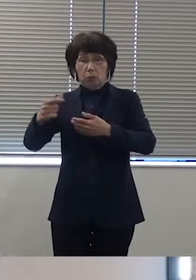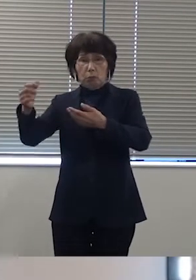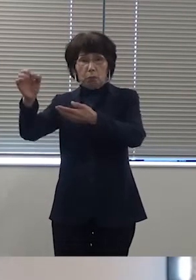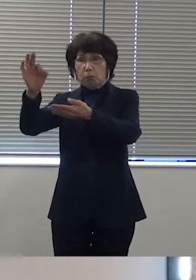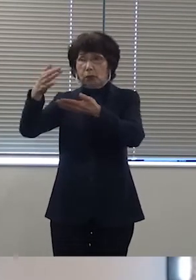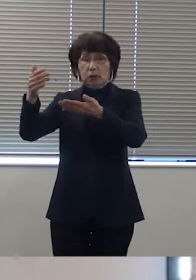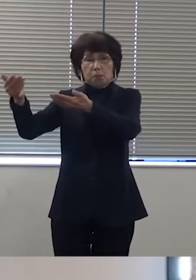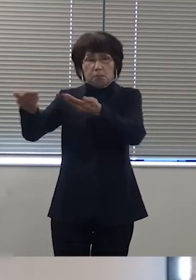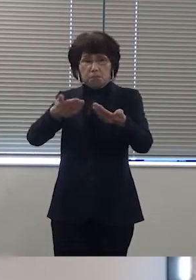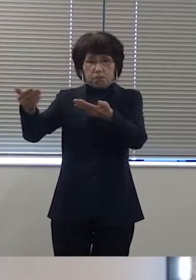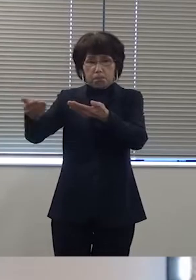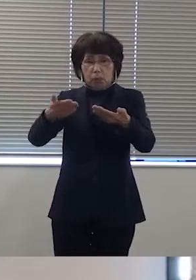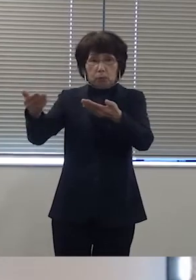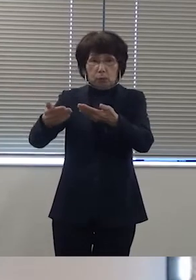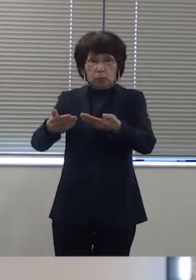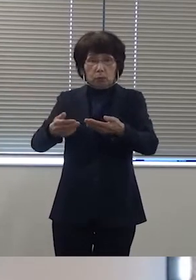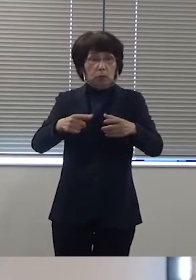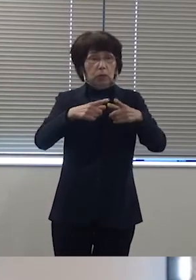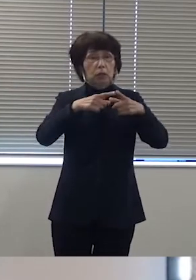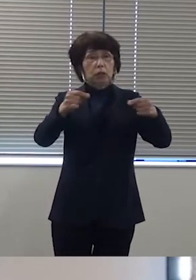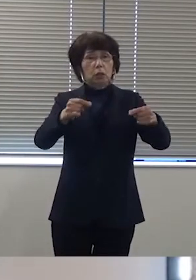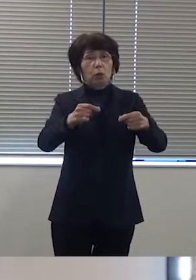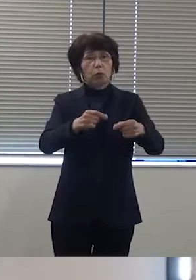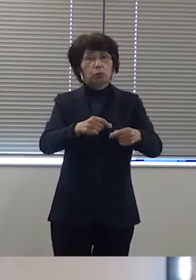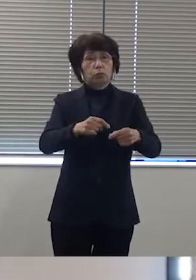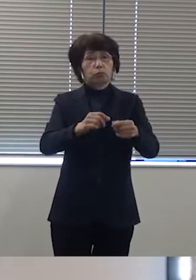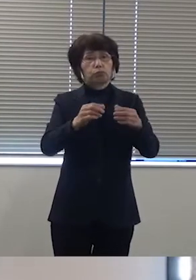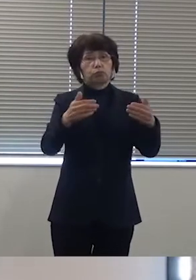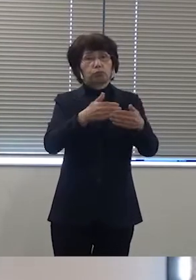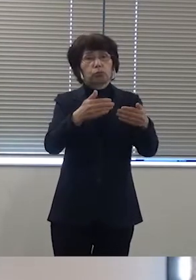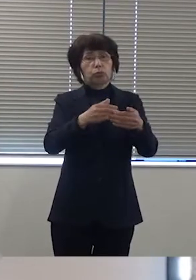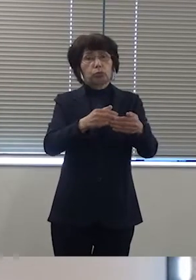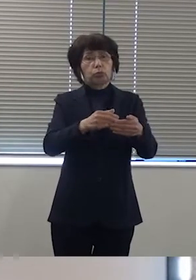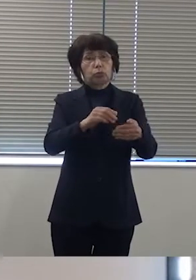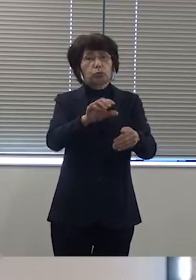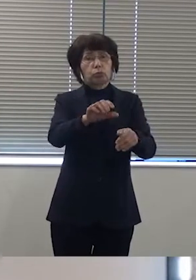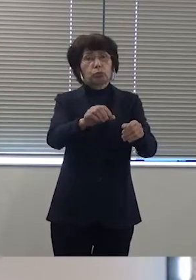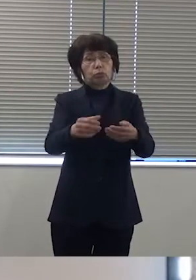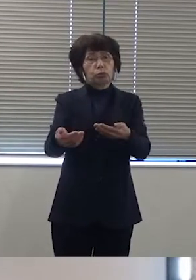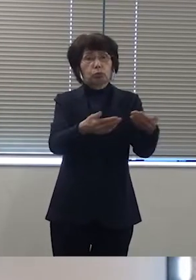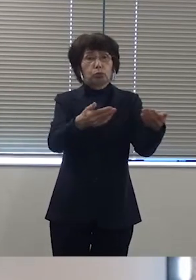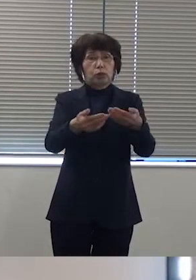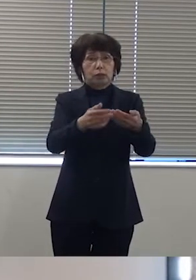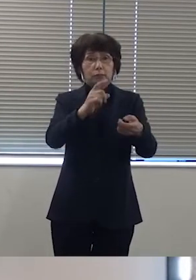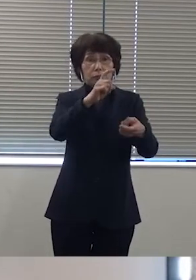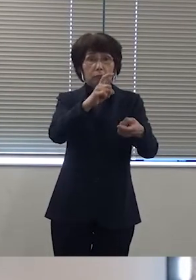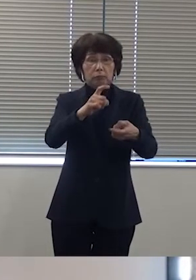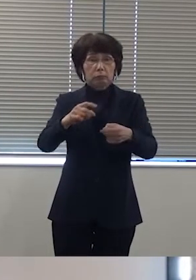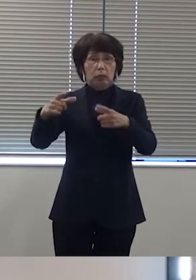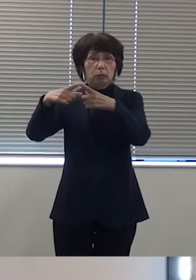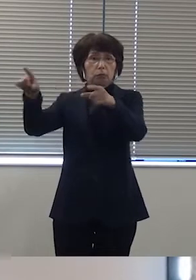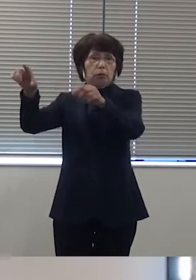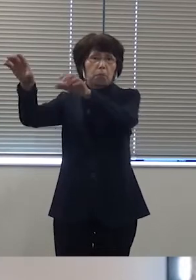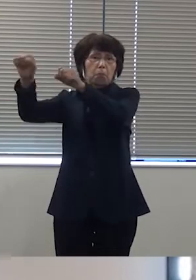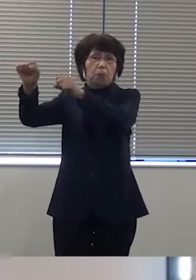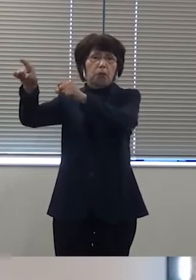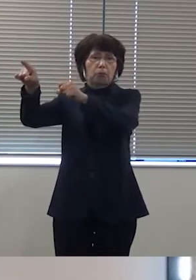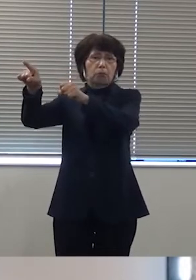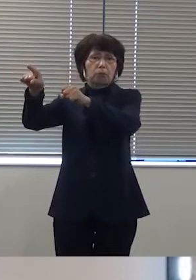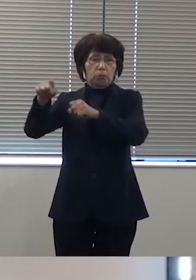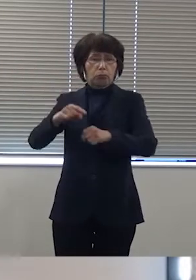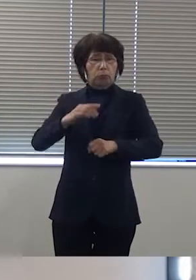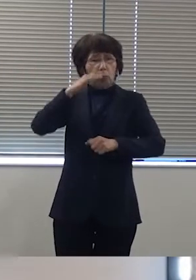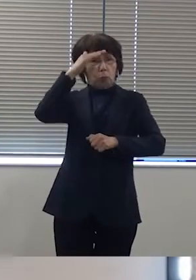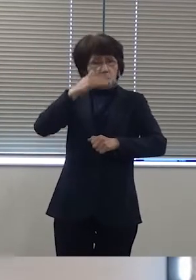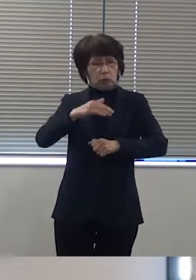、多分人数が割れて使えないと思うので、別に個別に運送会社は個別に押さえてますから、全国チェーン連